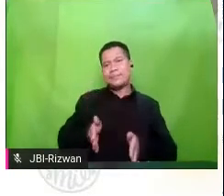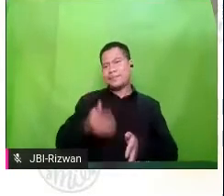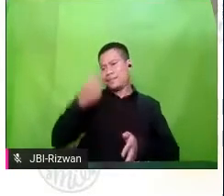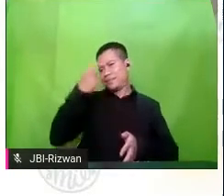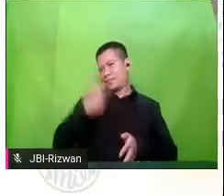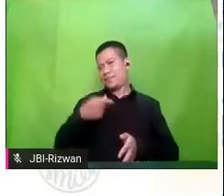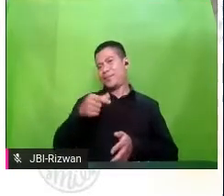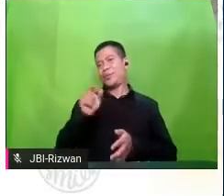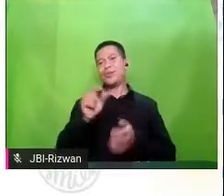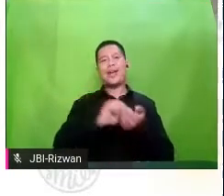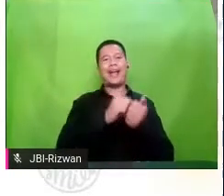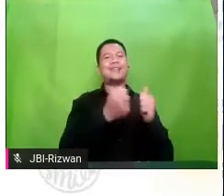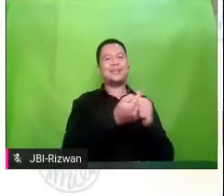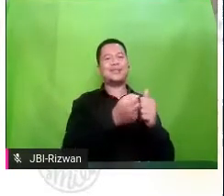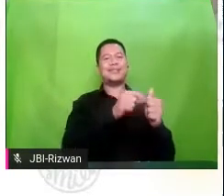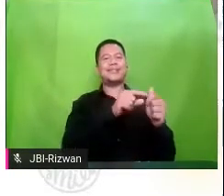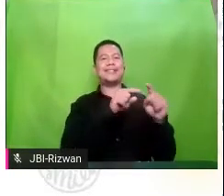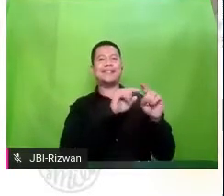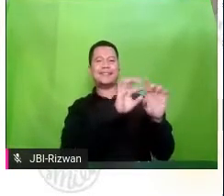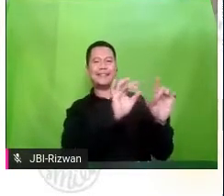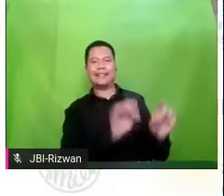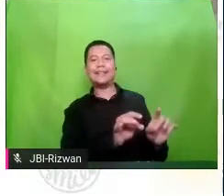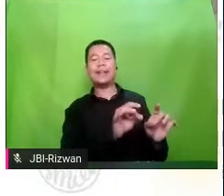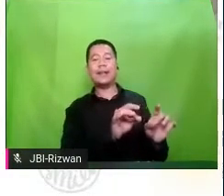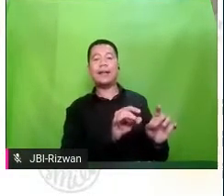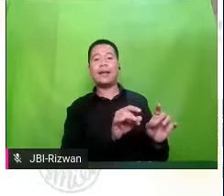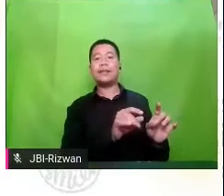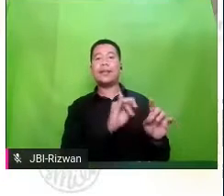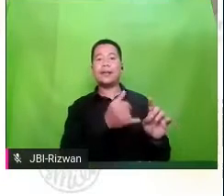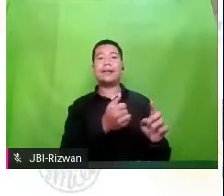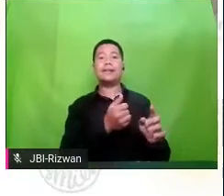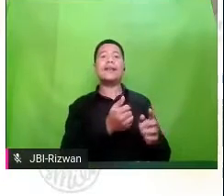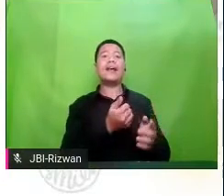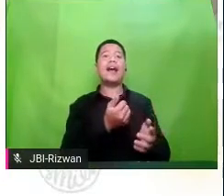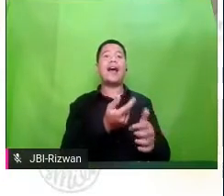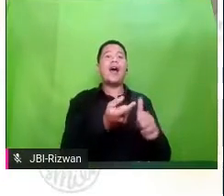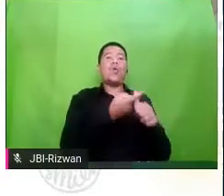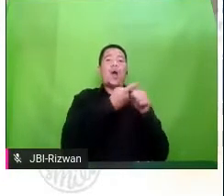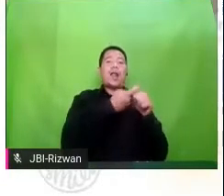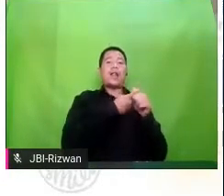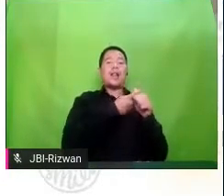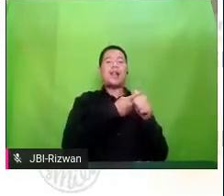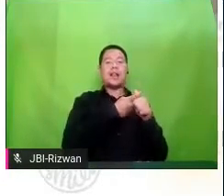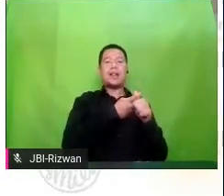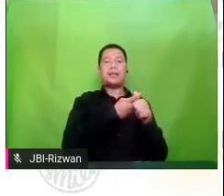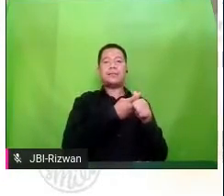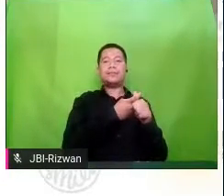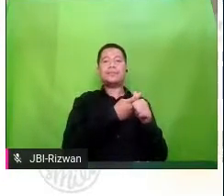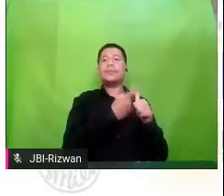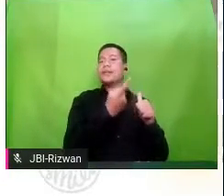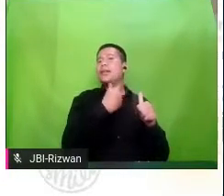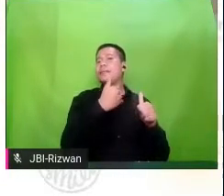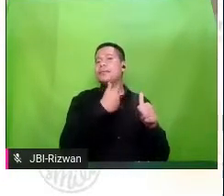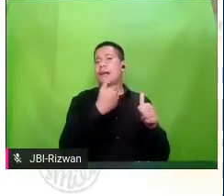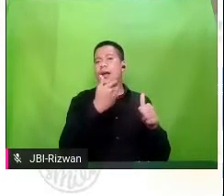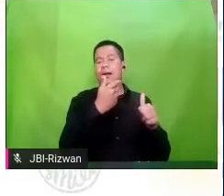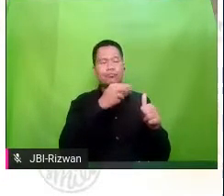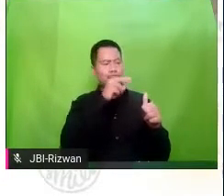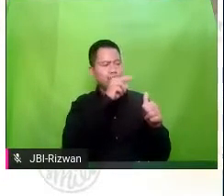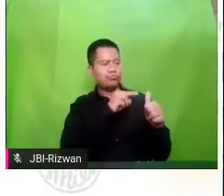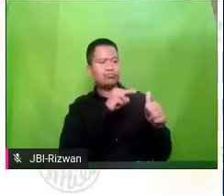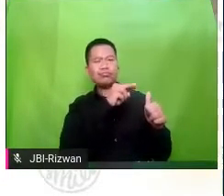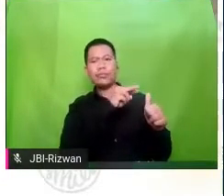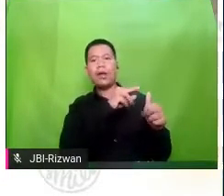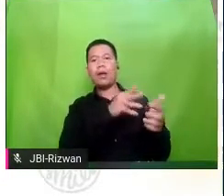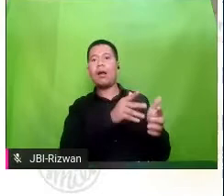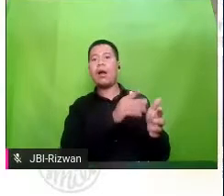tersebut. Sehingga sebetulnya sejak awal sudah juga bisa kita prediksikan kalau